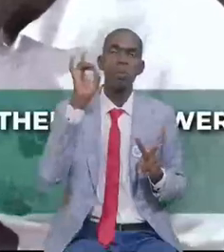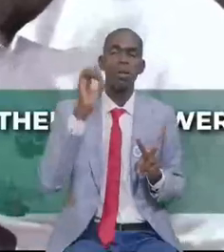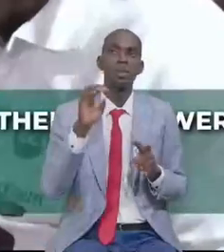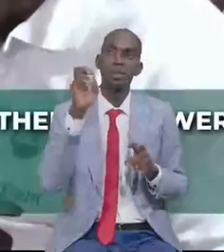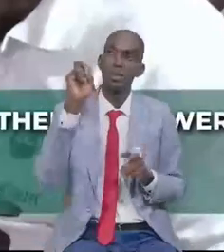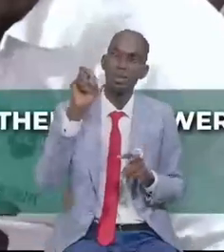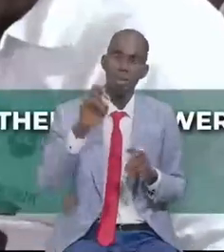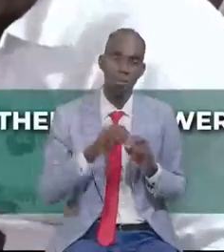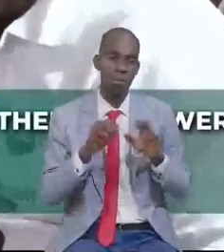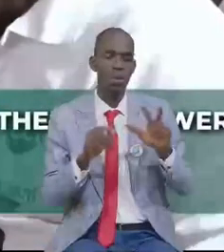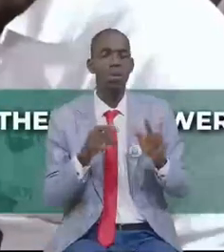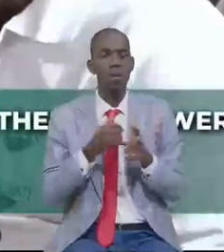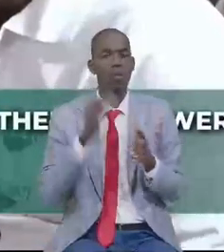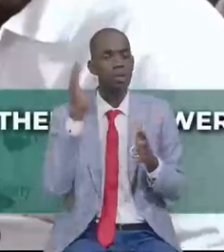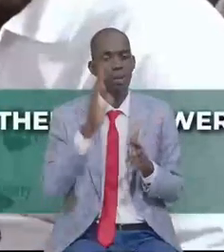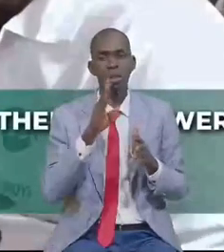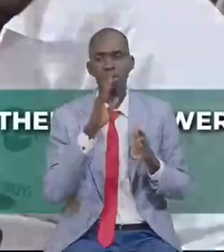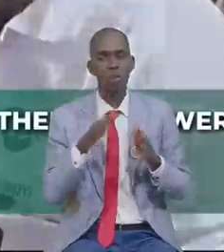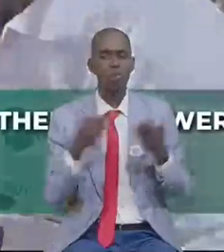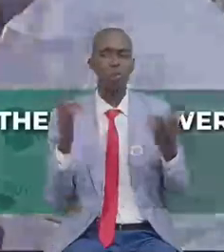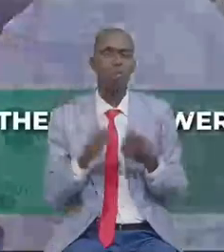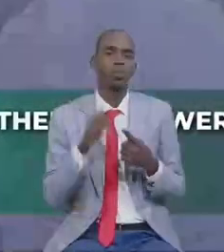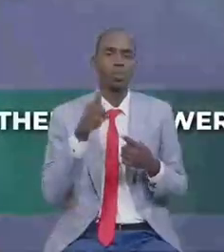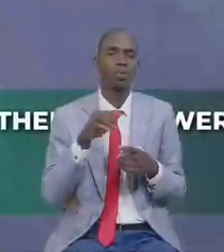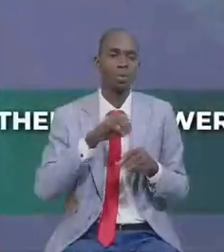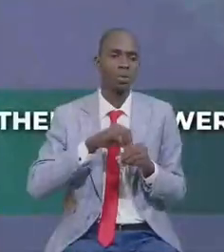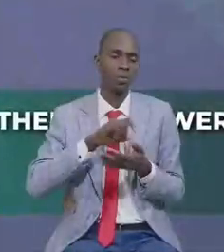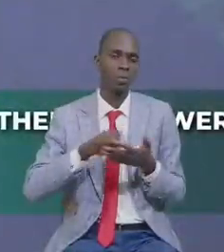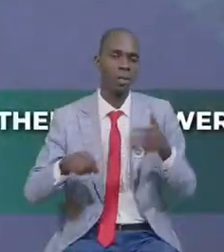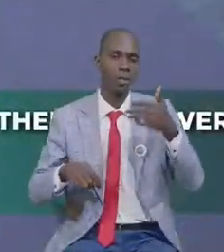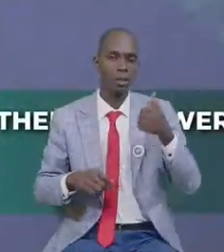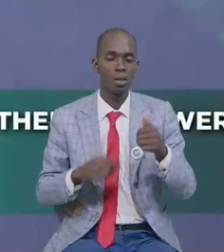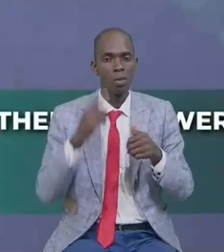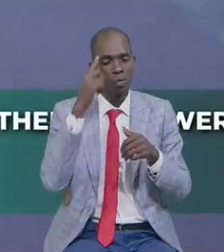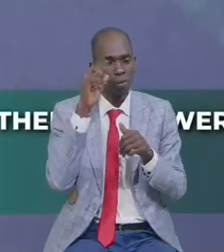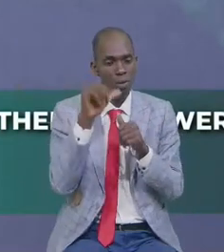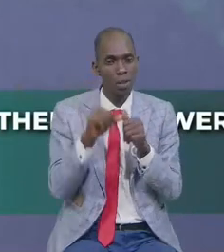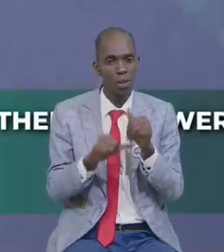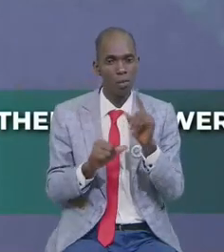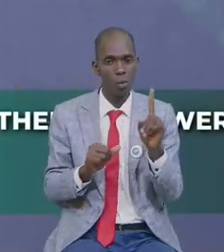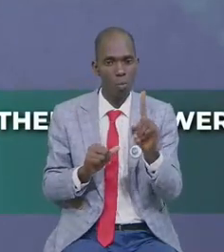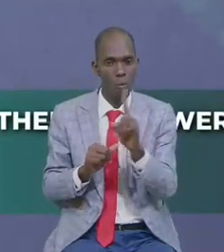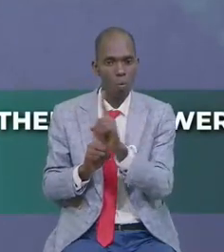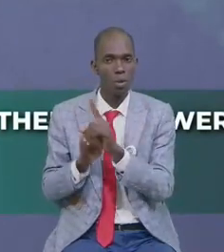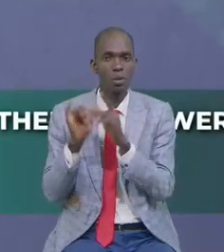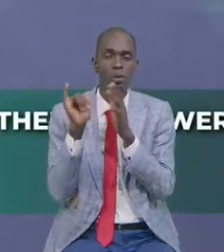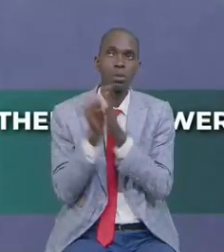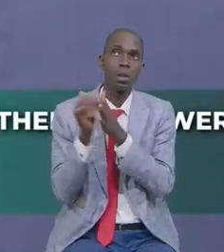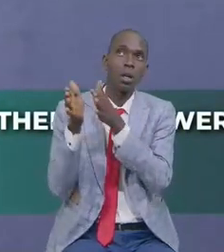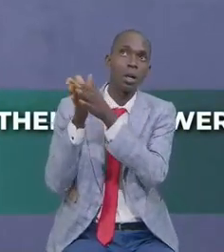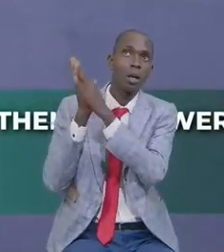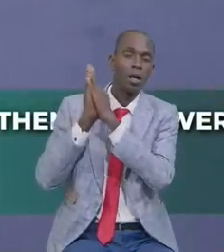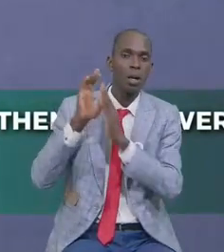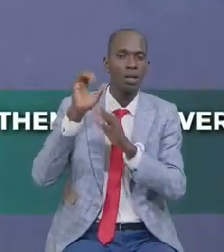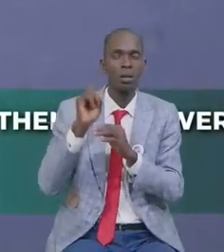9. Il dit, et moi je vous dis, demandez premièrement et l'on vous donnera. Cherchez deuxièmement et vous